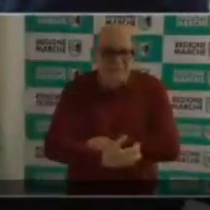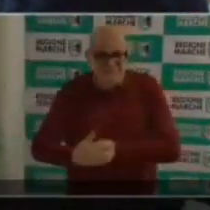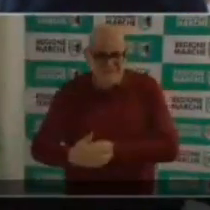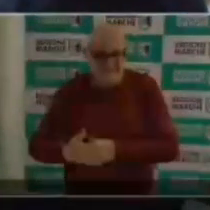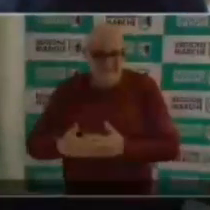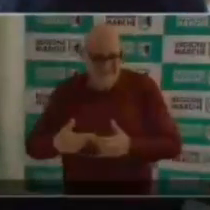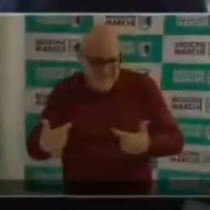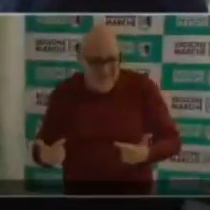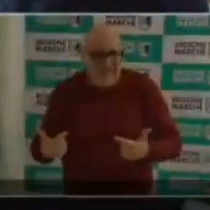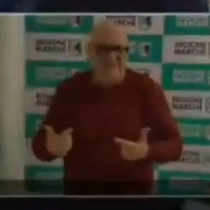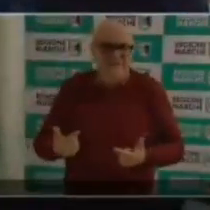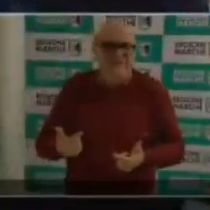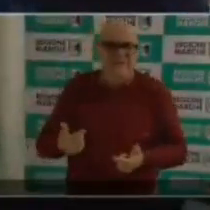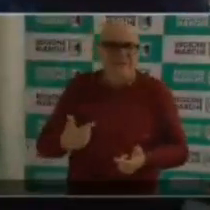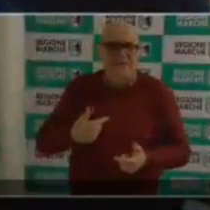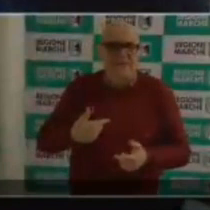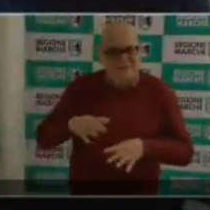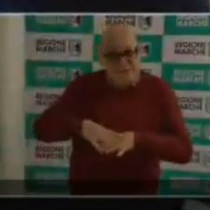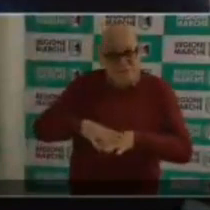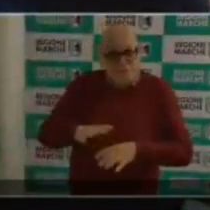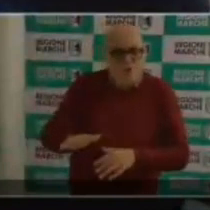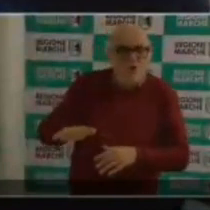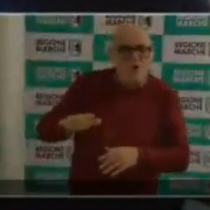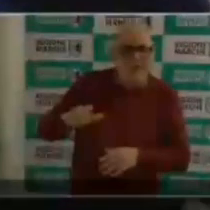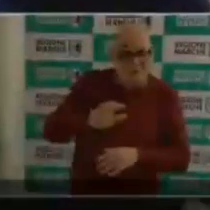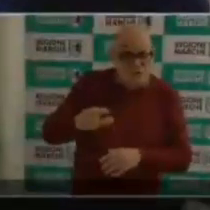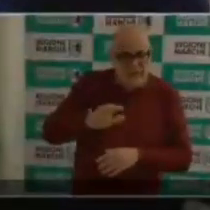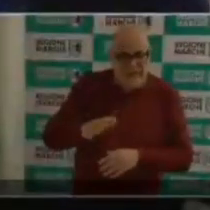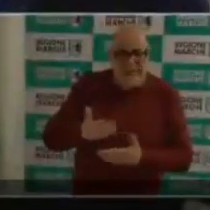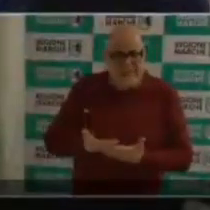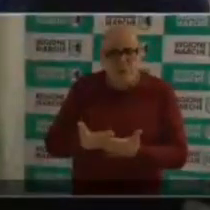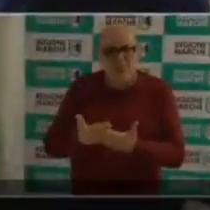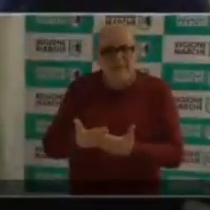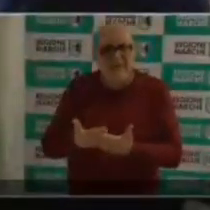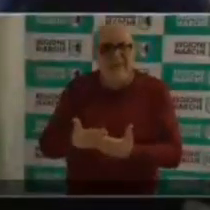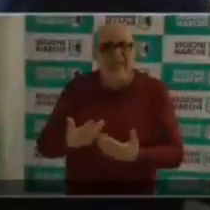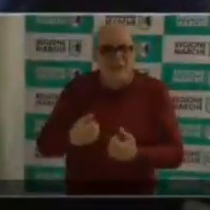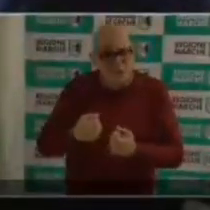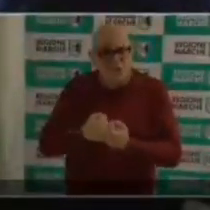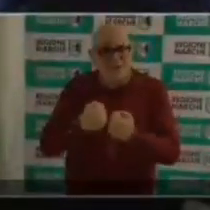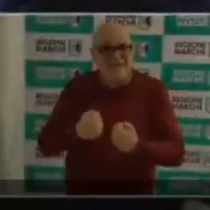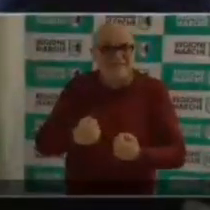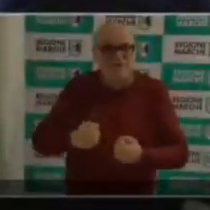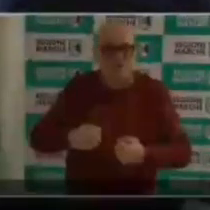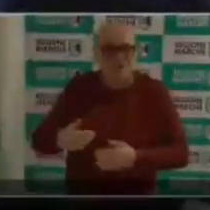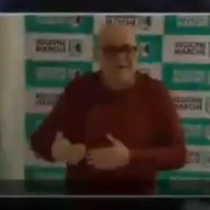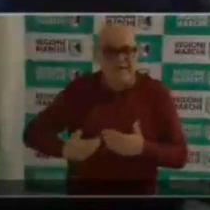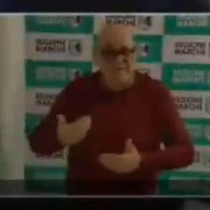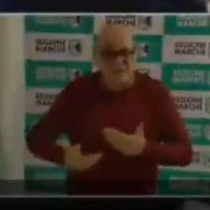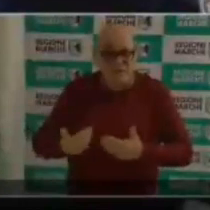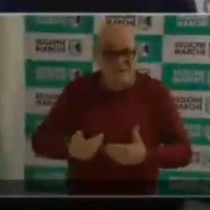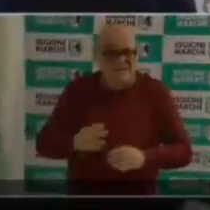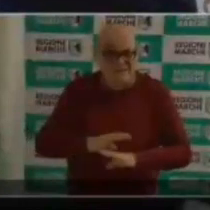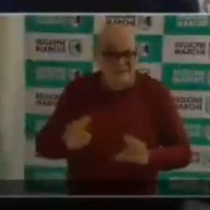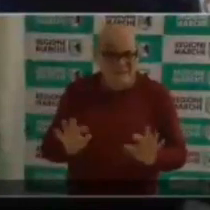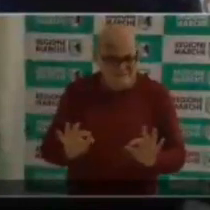il tessuto associativo regionale e anche per aiutare il contrasto all'emergenza pandemica. E questo è un progetto,